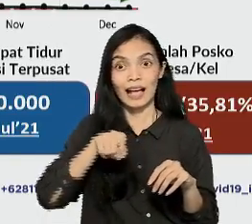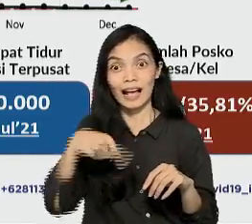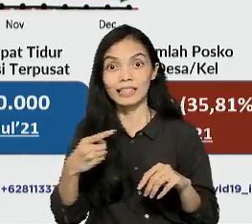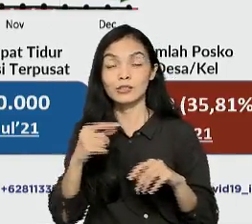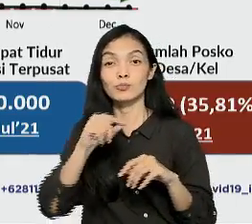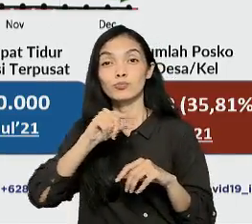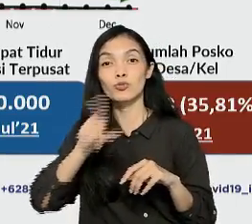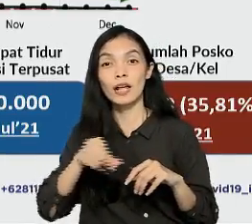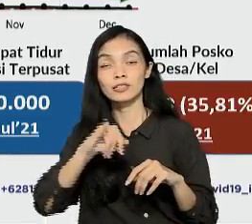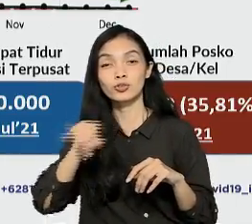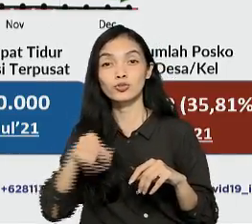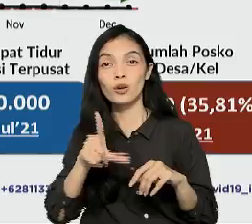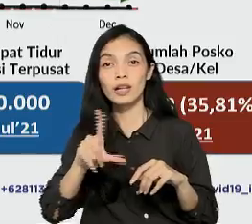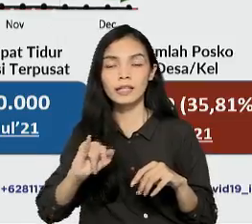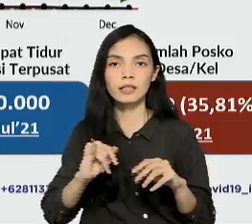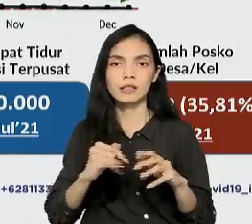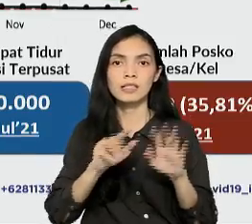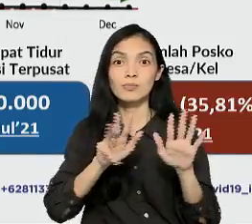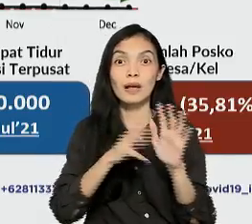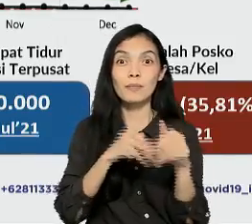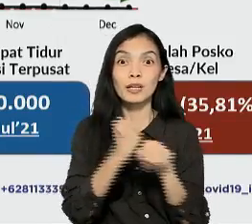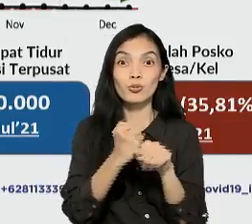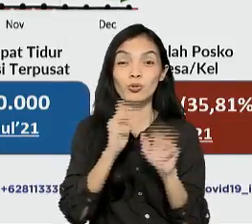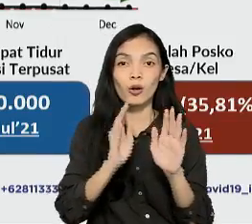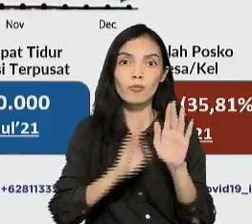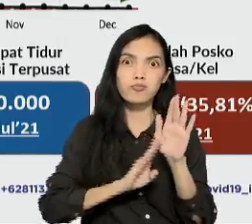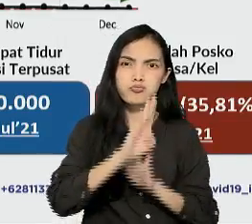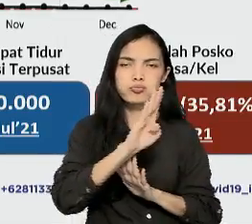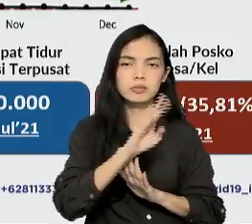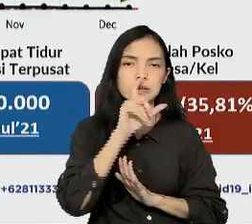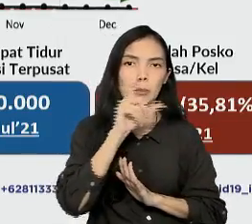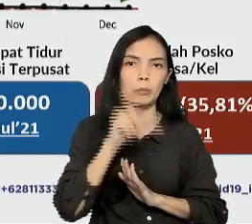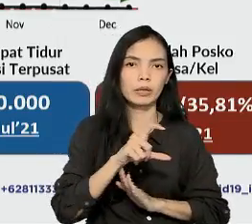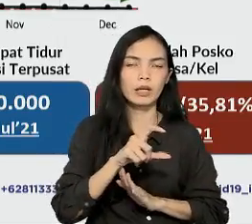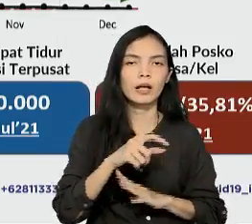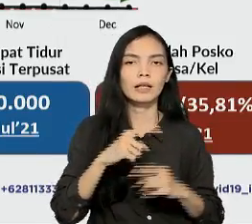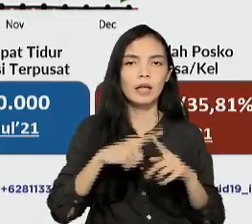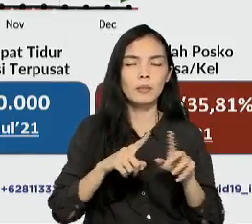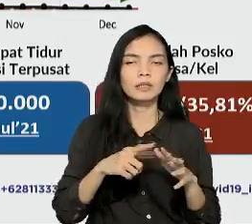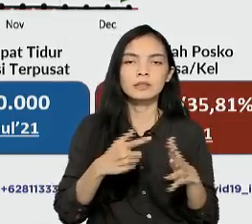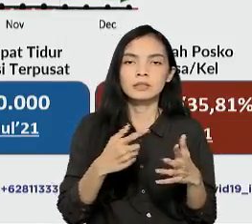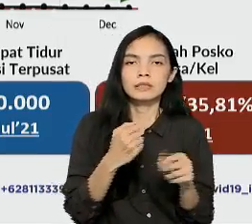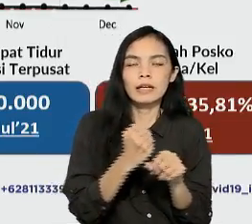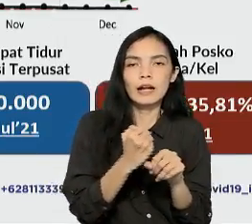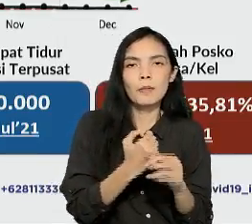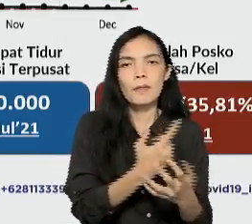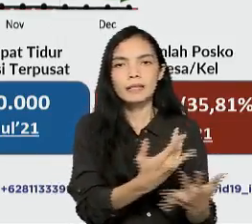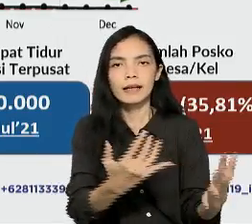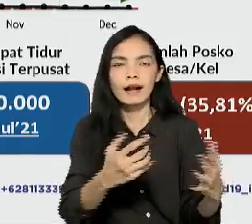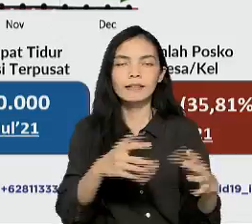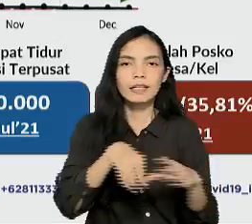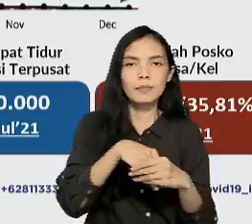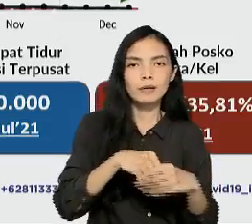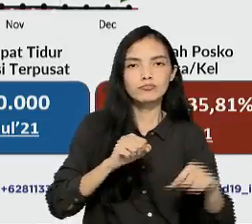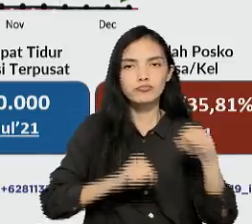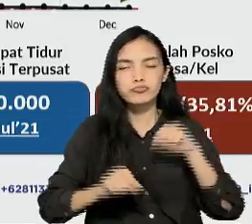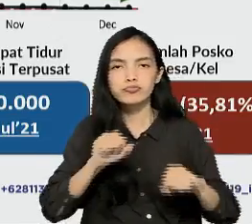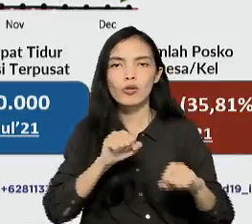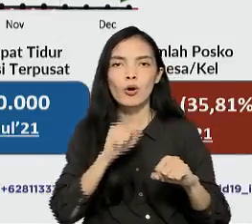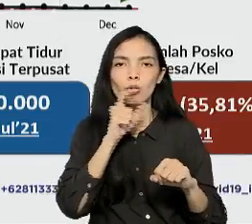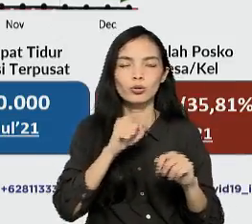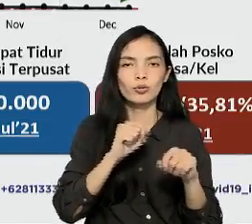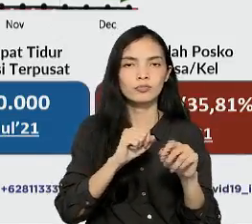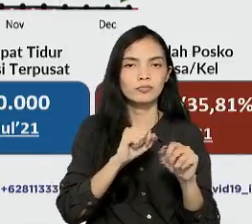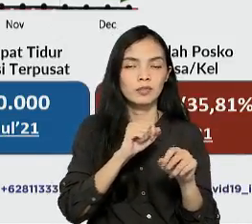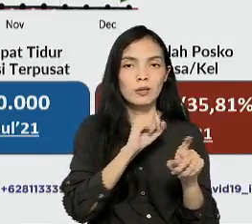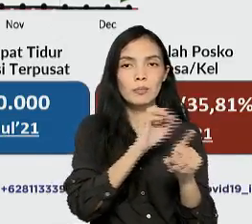saja. Berkat usaha keras seluruh pihak, khususnya peran aktif masyarakat dalam menurunkan kasus,